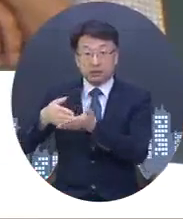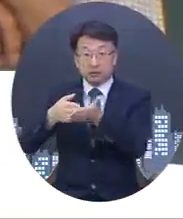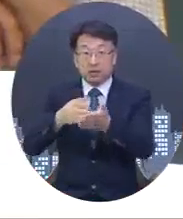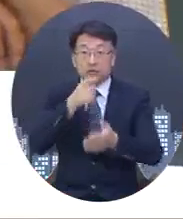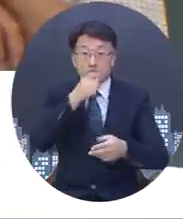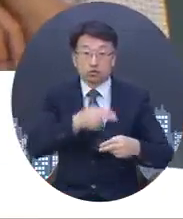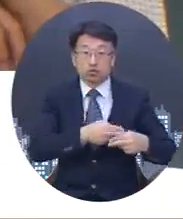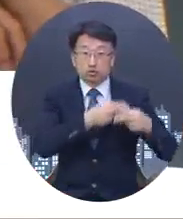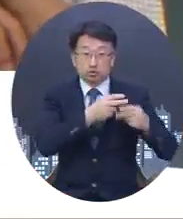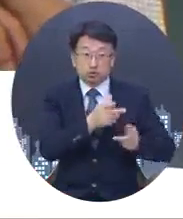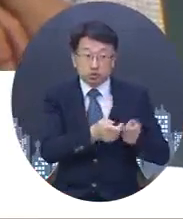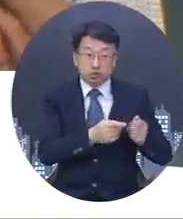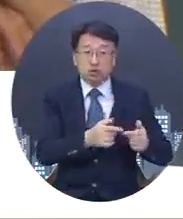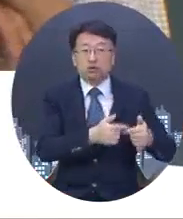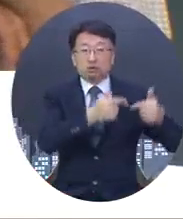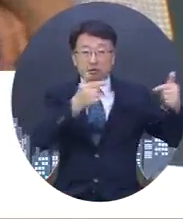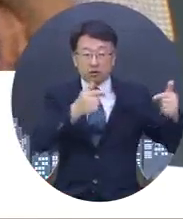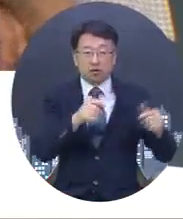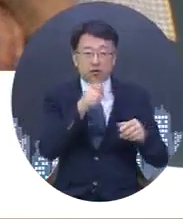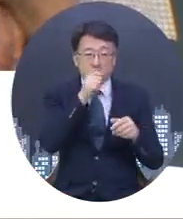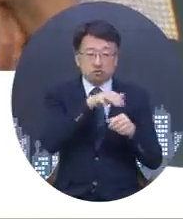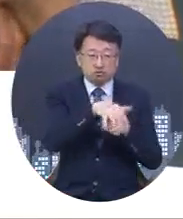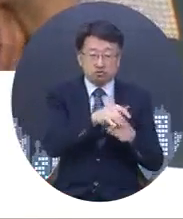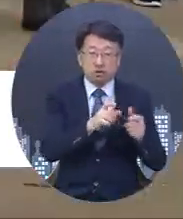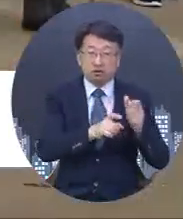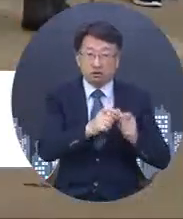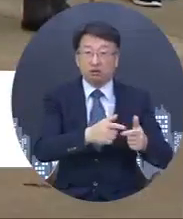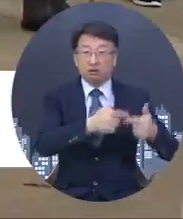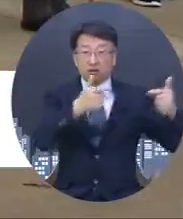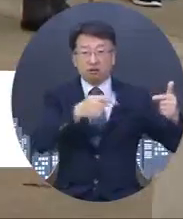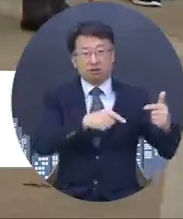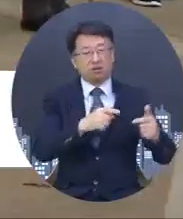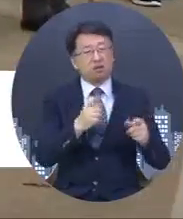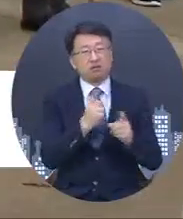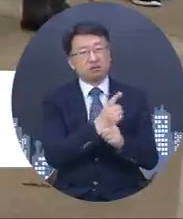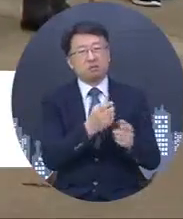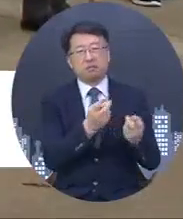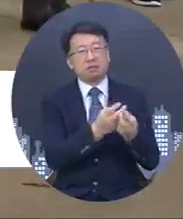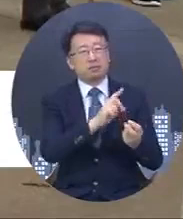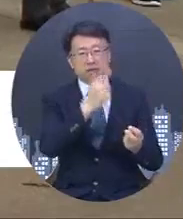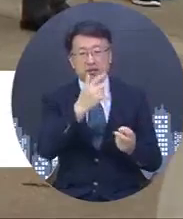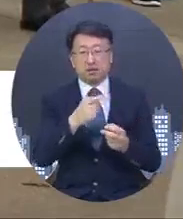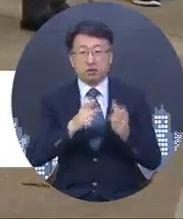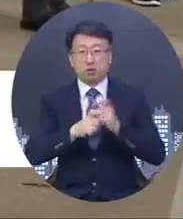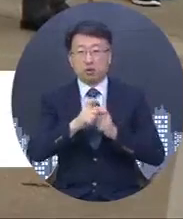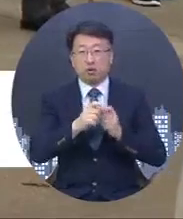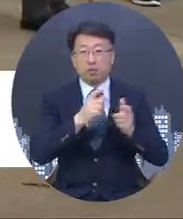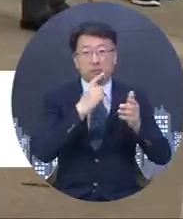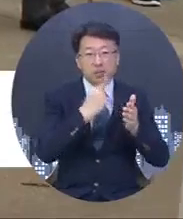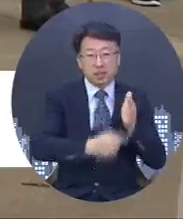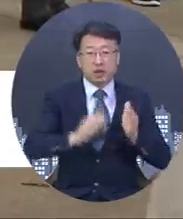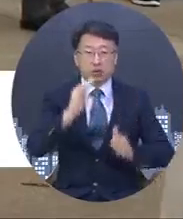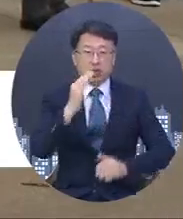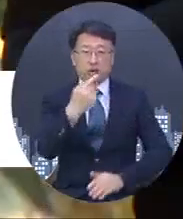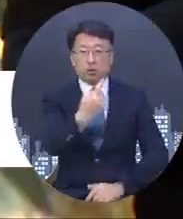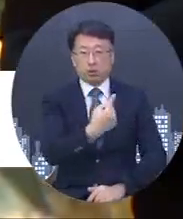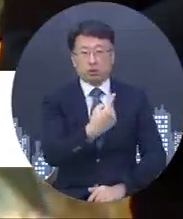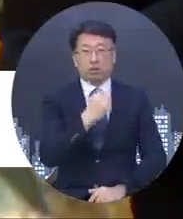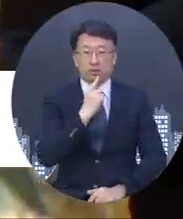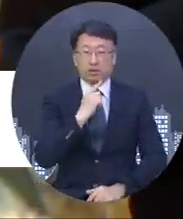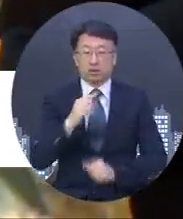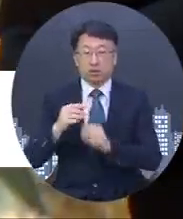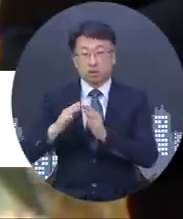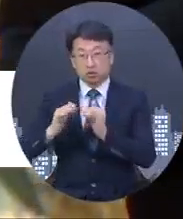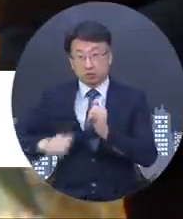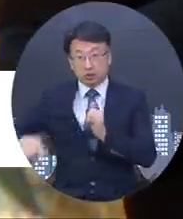홍수 조절댐 건설과 방류시설 신설은 개선 방안이 아니라 또 다른 피해의 원인이 될 수 있으며